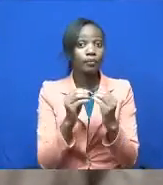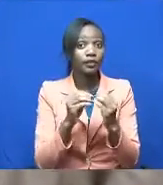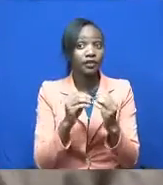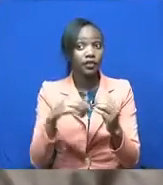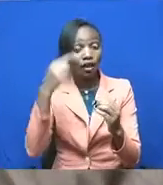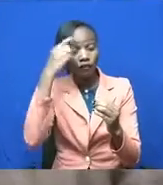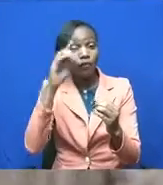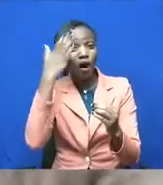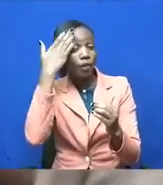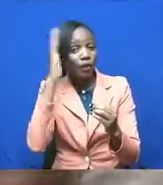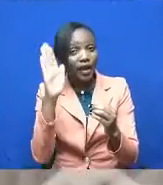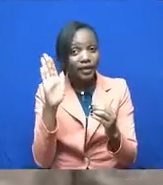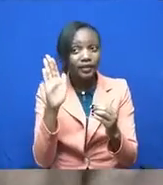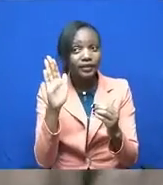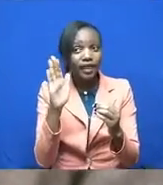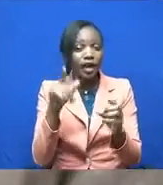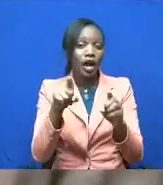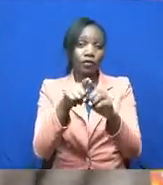na wametuambia